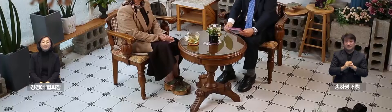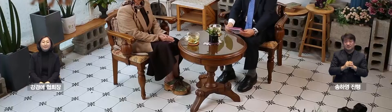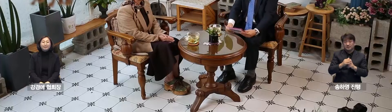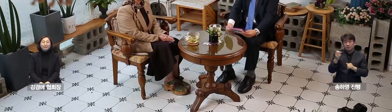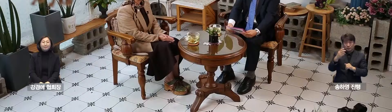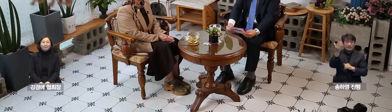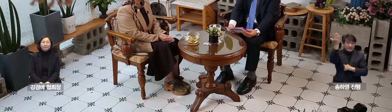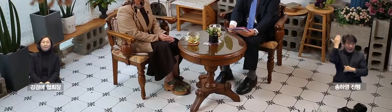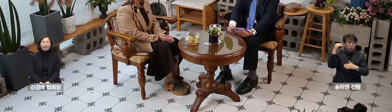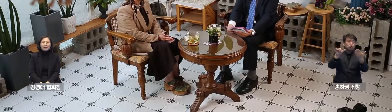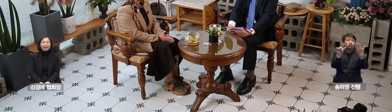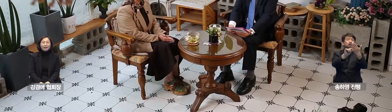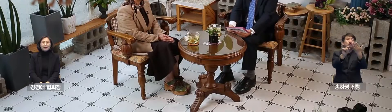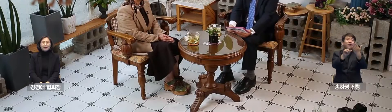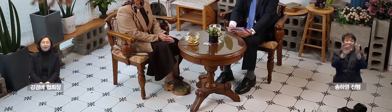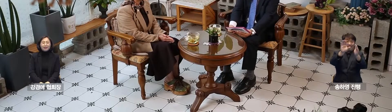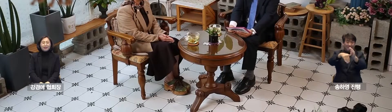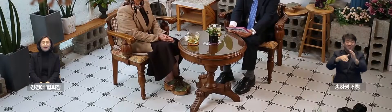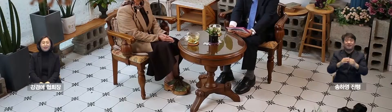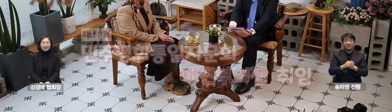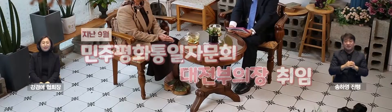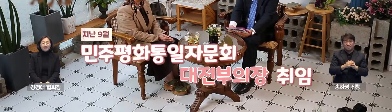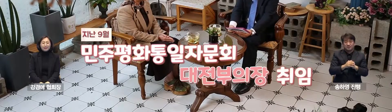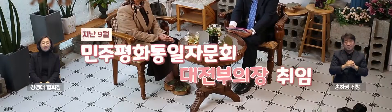그리고 지난 9월에 네.